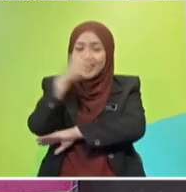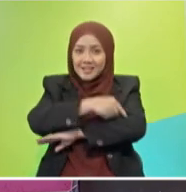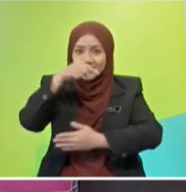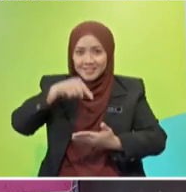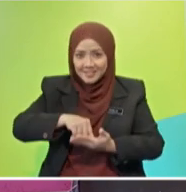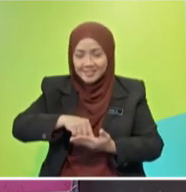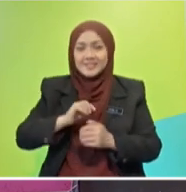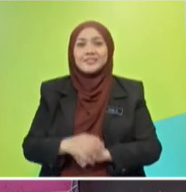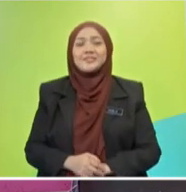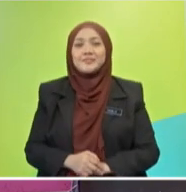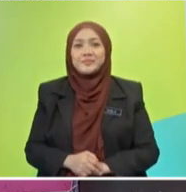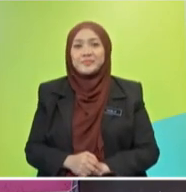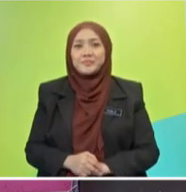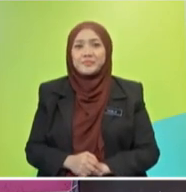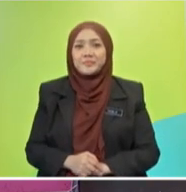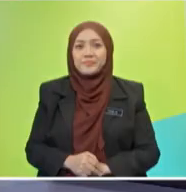untuk